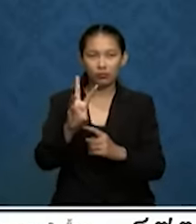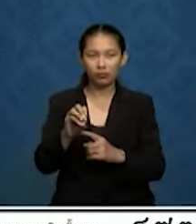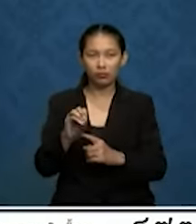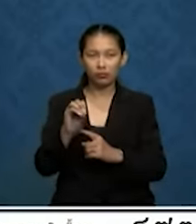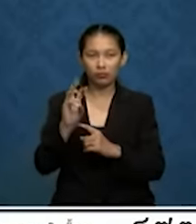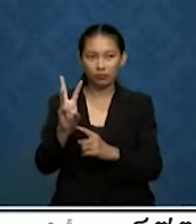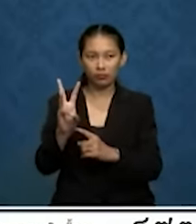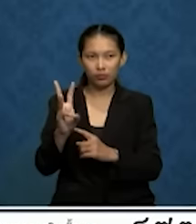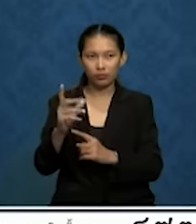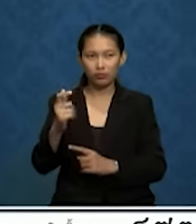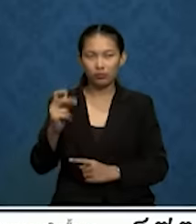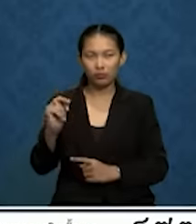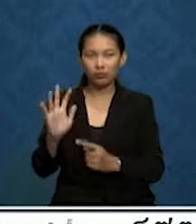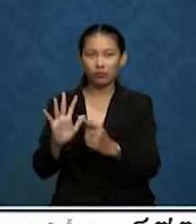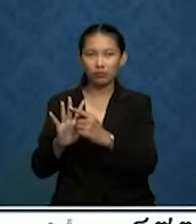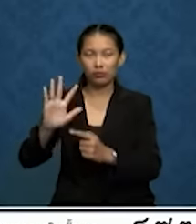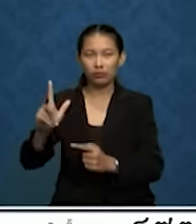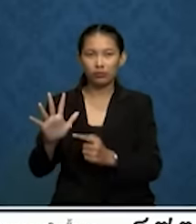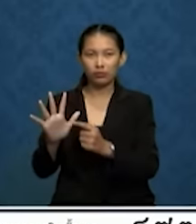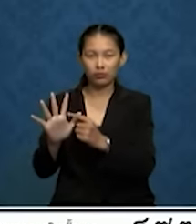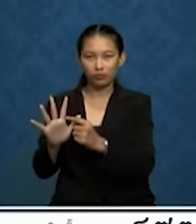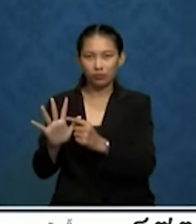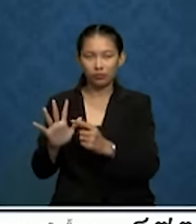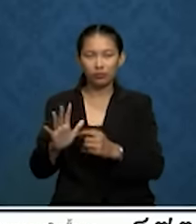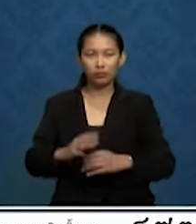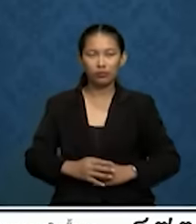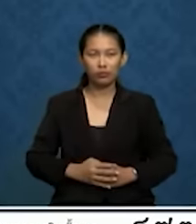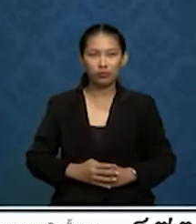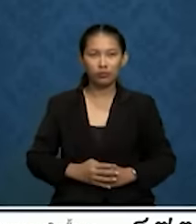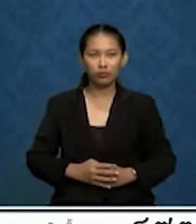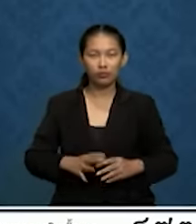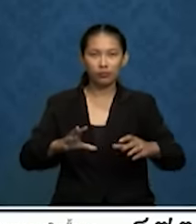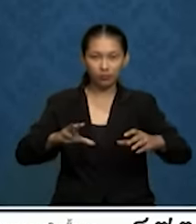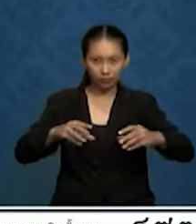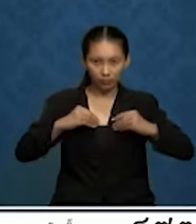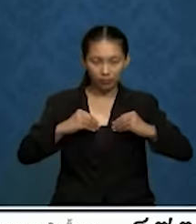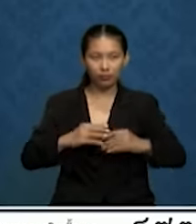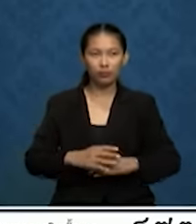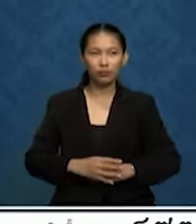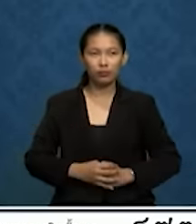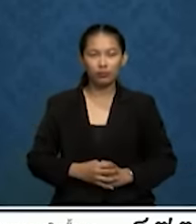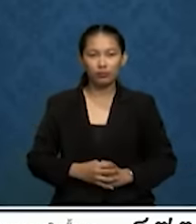466นายอนุชาสะสมทรัพย์อ นุชาสะสมทรัพย์เห็นชอบครับ